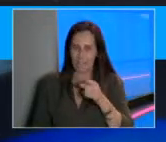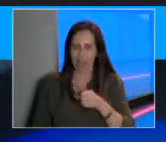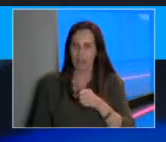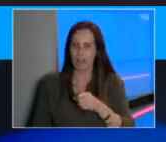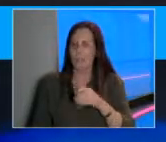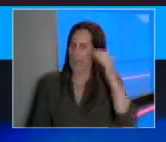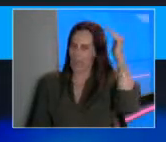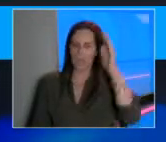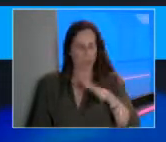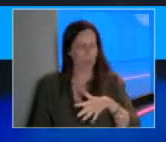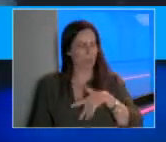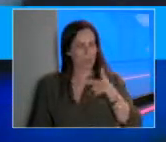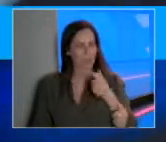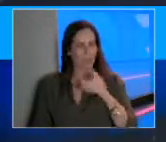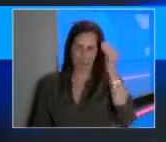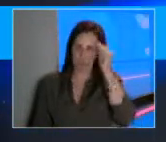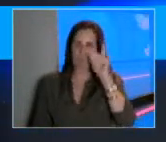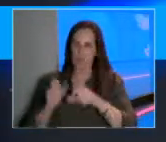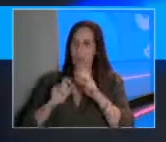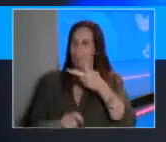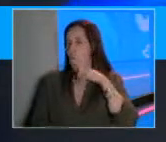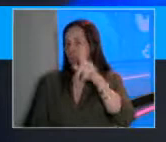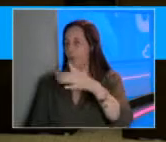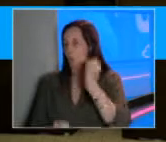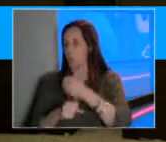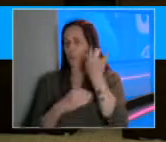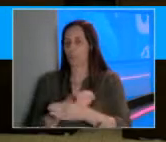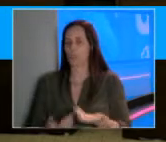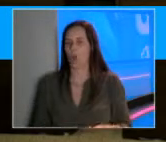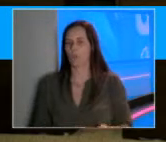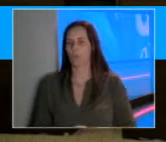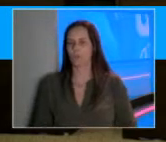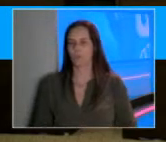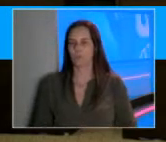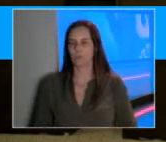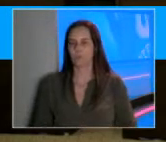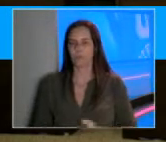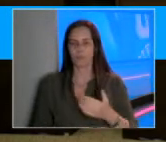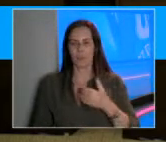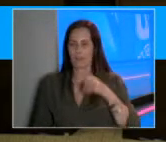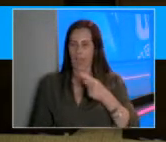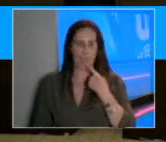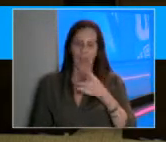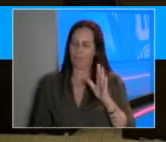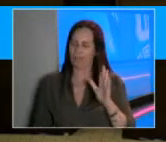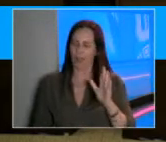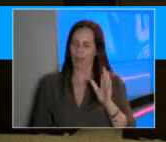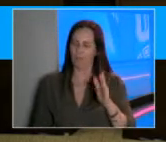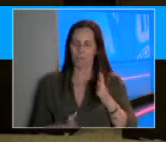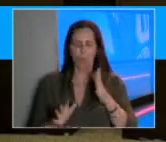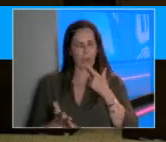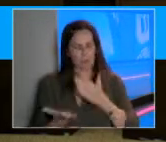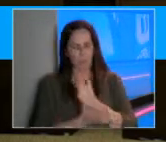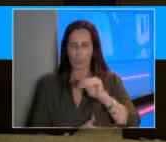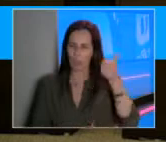ספק שמה את בני גנץ במקום שמזכיר לציבור מה הבטיח ומה קיים, או לא קיים במקרה הזה. תראה, אני חייב לומר לך בצורה מאוד